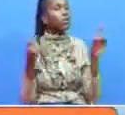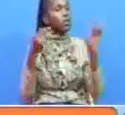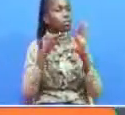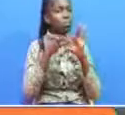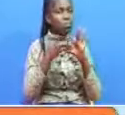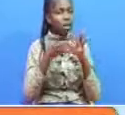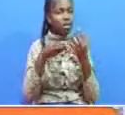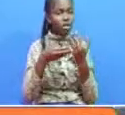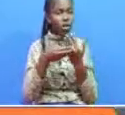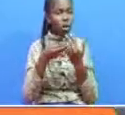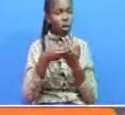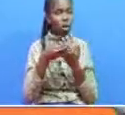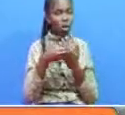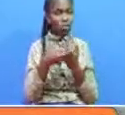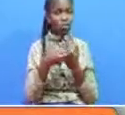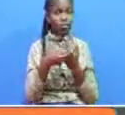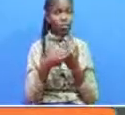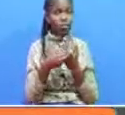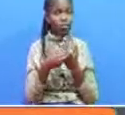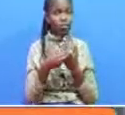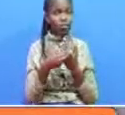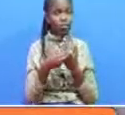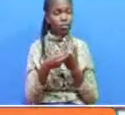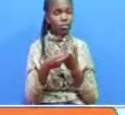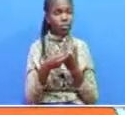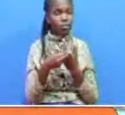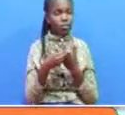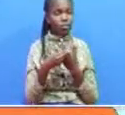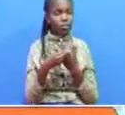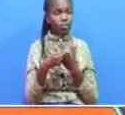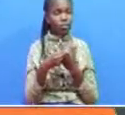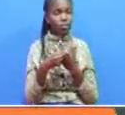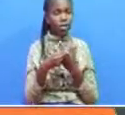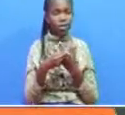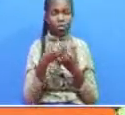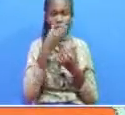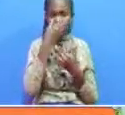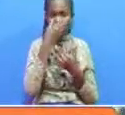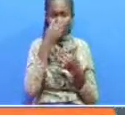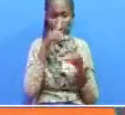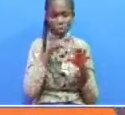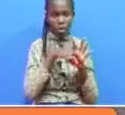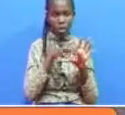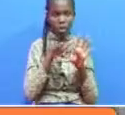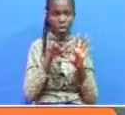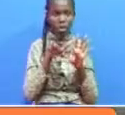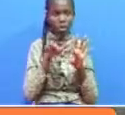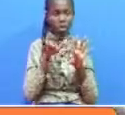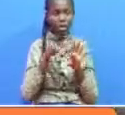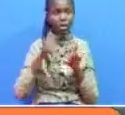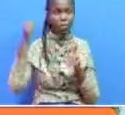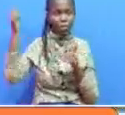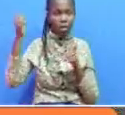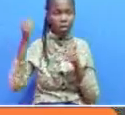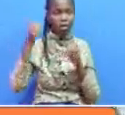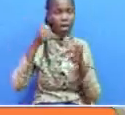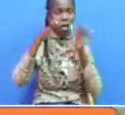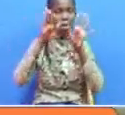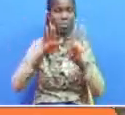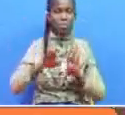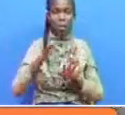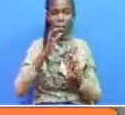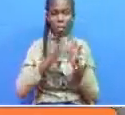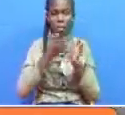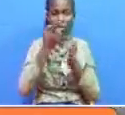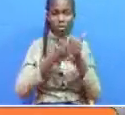ateno county Lovi Mike Mbuvi Songo. Aitangasa kukila nilia kwa Ruto, humbanonu waki utetuku ya masaku. Nuwetie